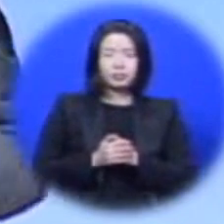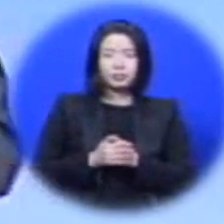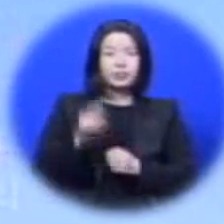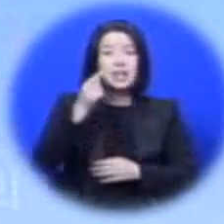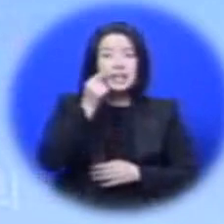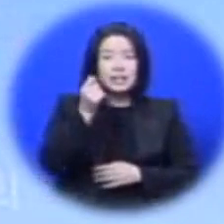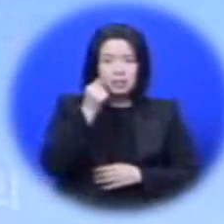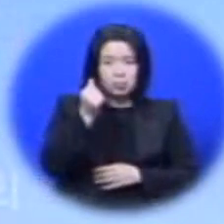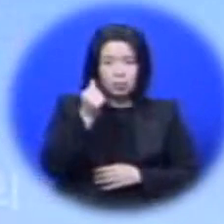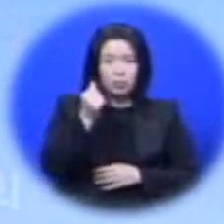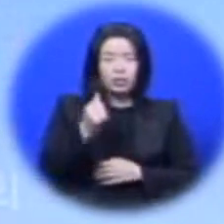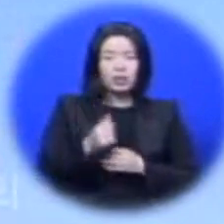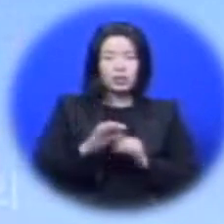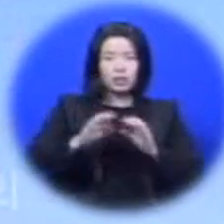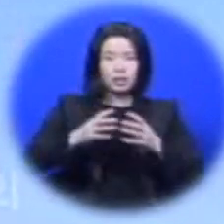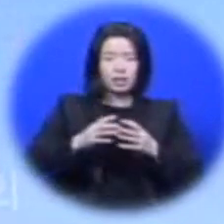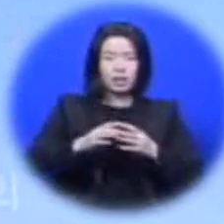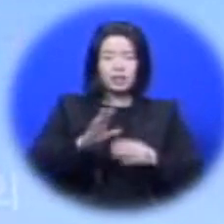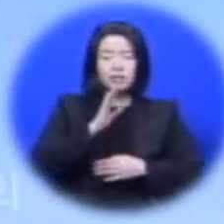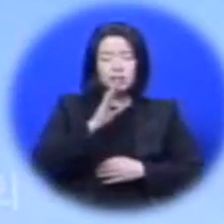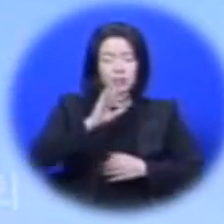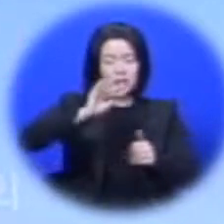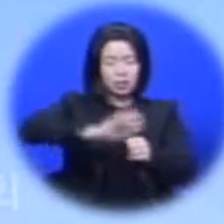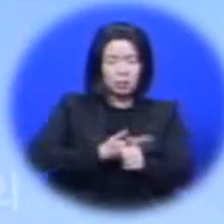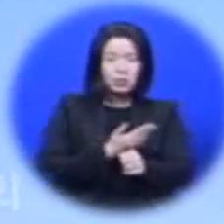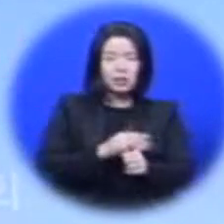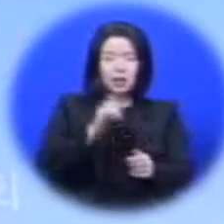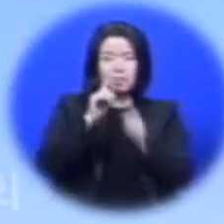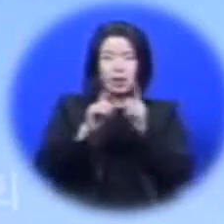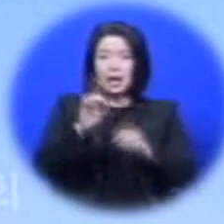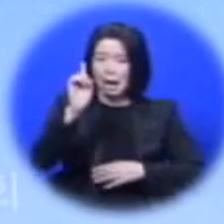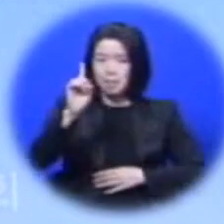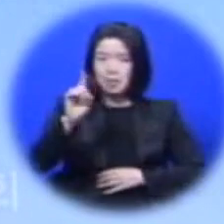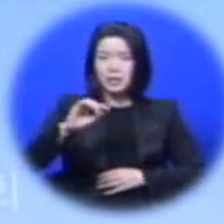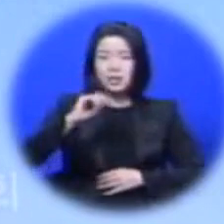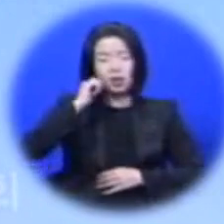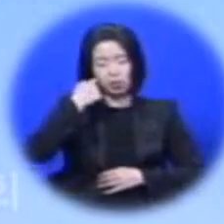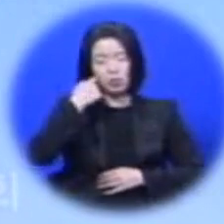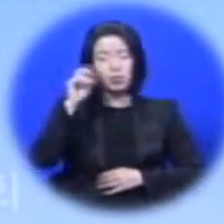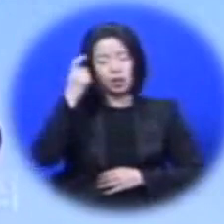일본 참 잘못했다는 말 한마디 하기가 그렇게 어려운가?